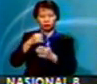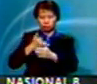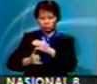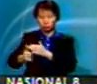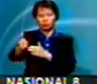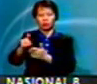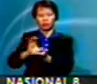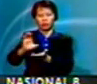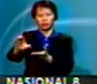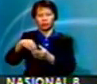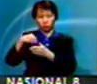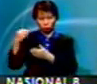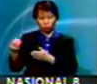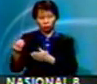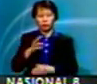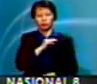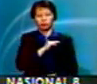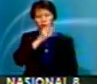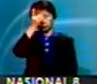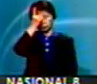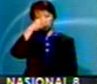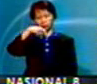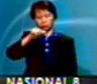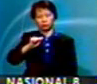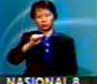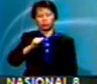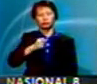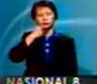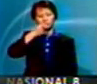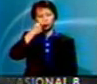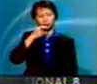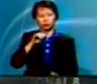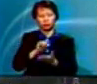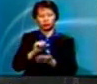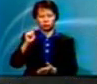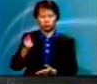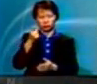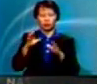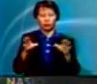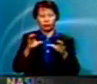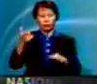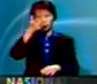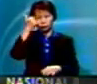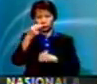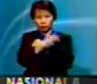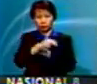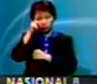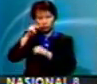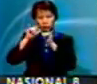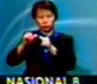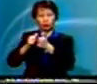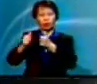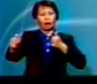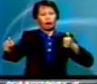kemasukan pelaburan asing. Menurut Menterinya Datuk Seri Mustafa Muhammad, dakwaan itu sengaja dibuat kerana negeri itu masih jauh